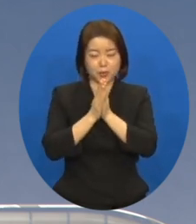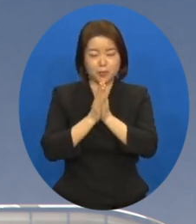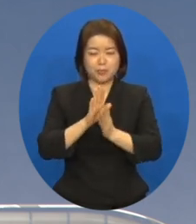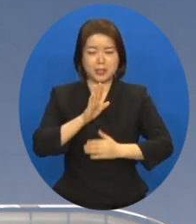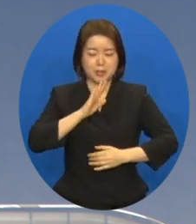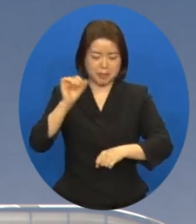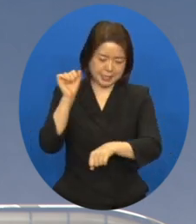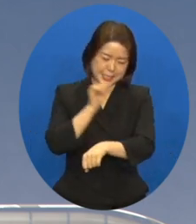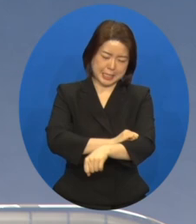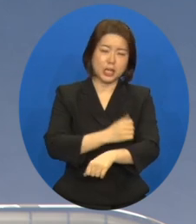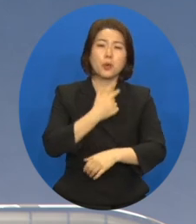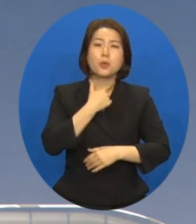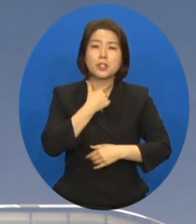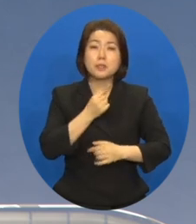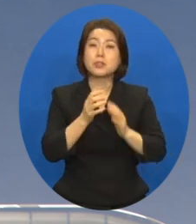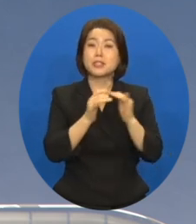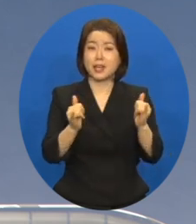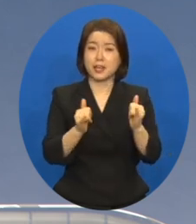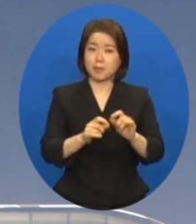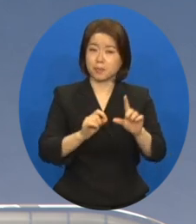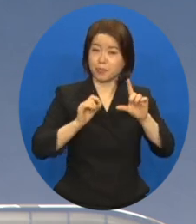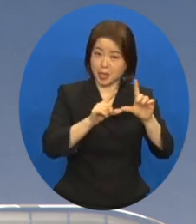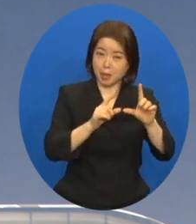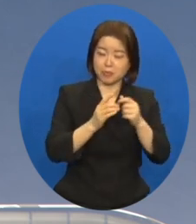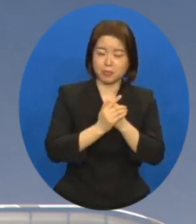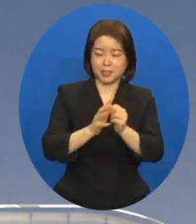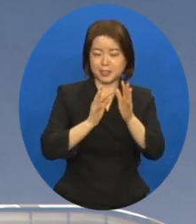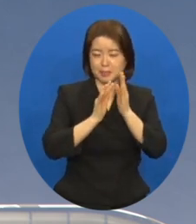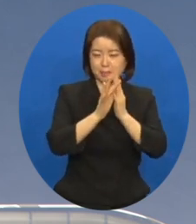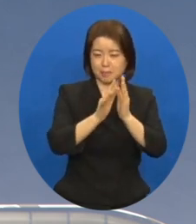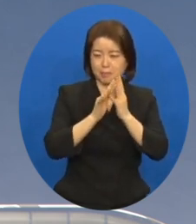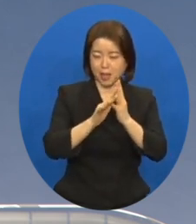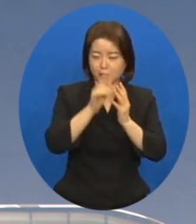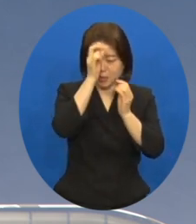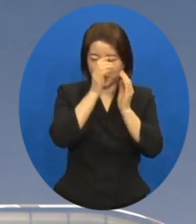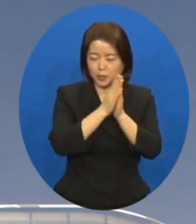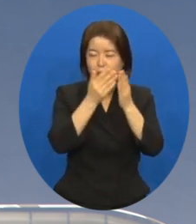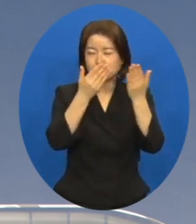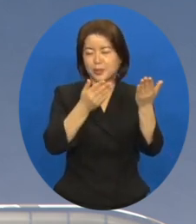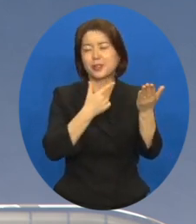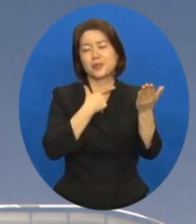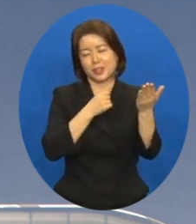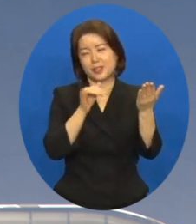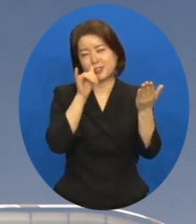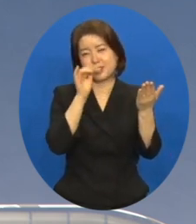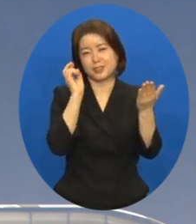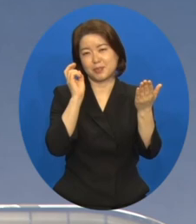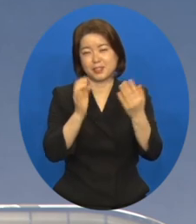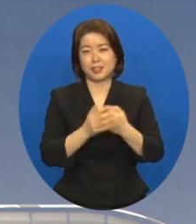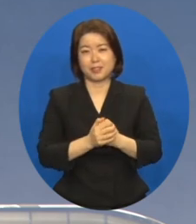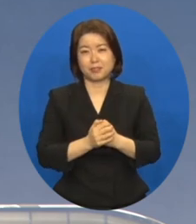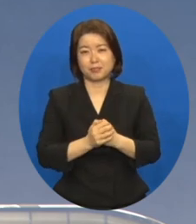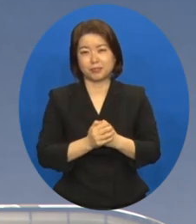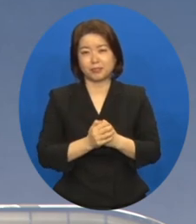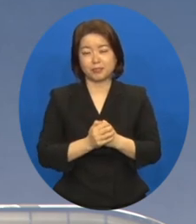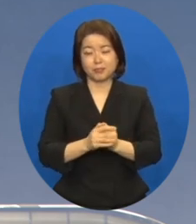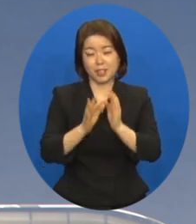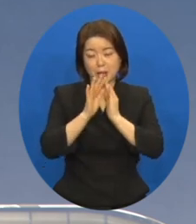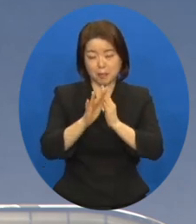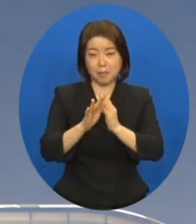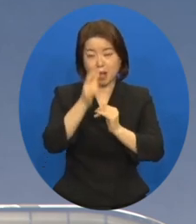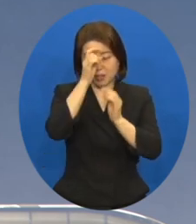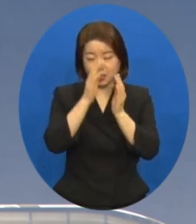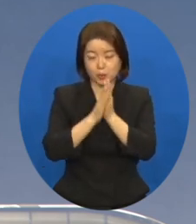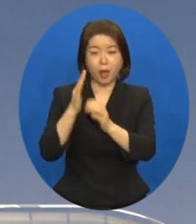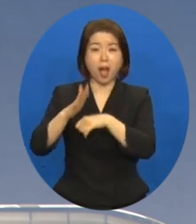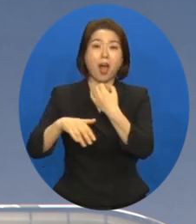잘해보고 싶은 사람들 대부분이 방언으로 기도하기를 원합니다. 방언 기도는 하나님이 하시는